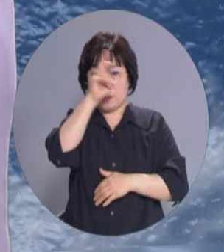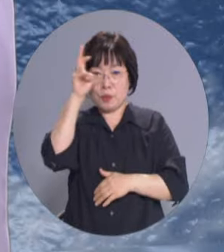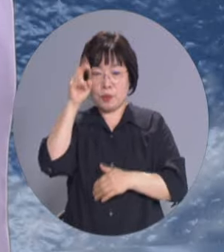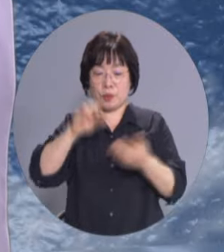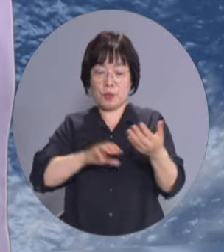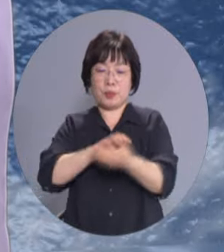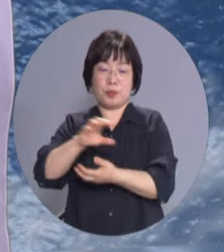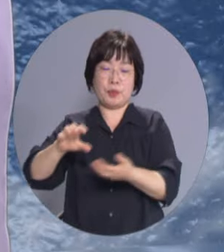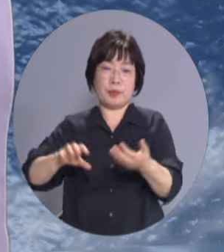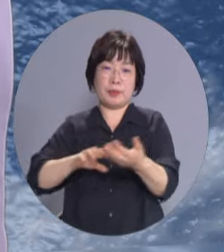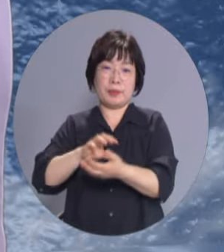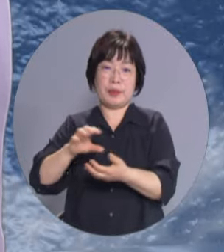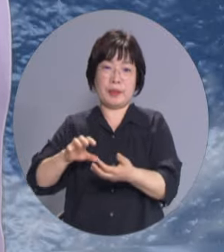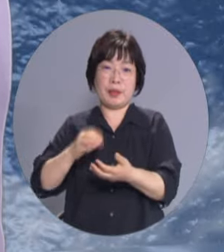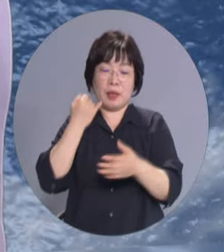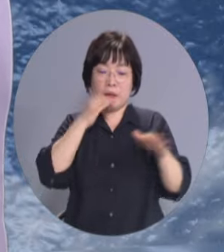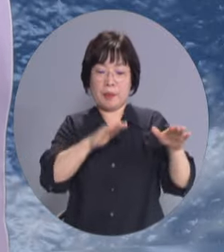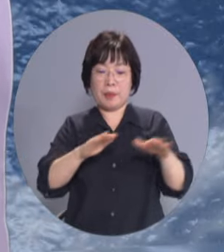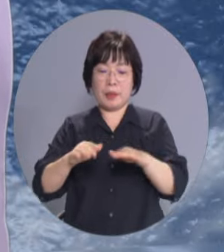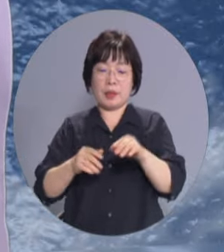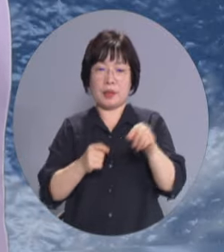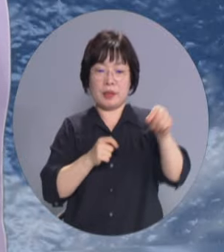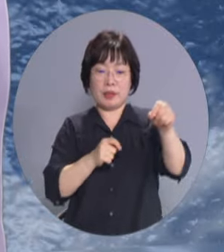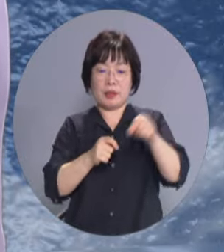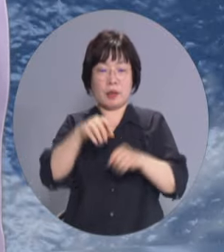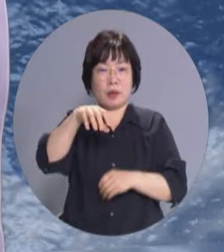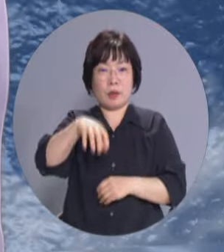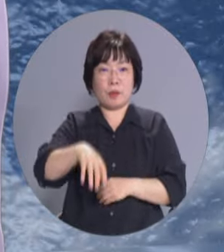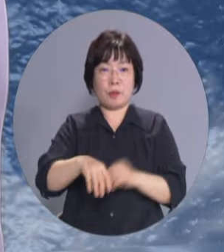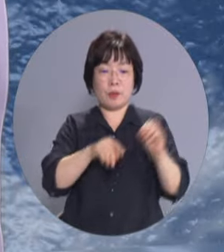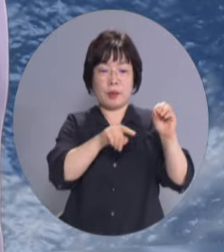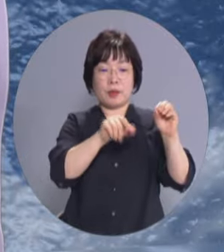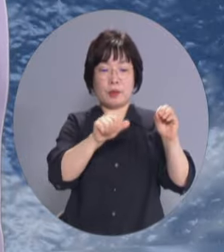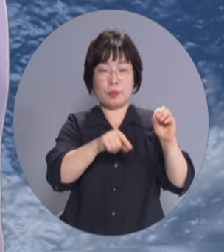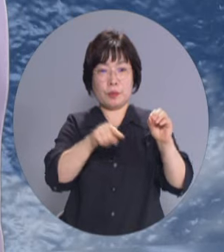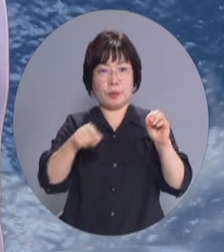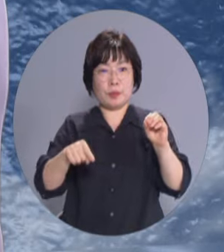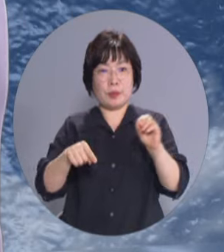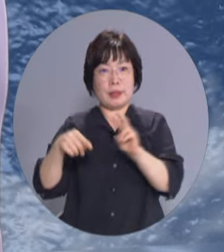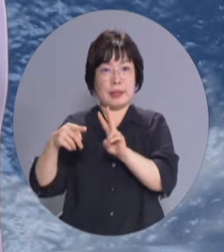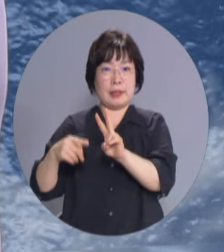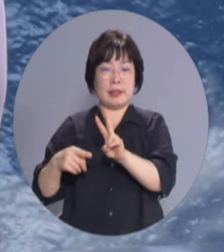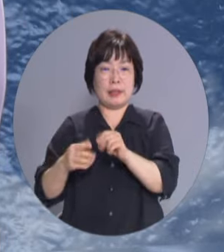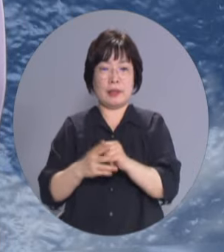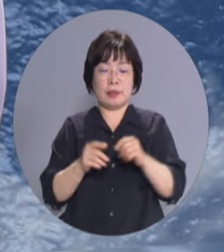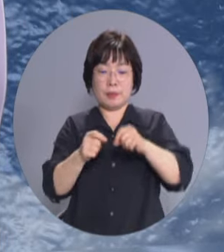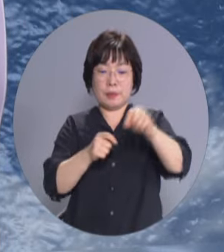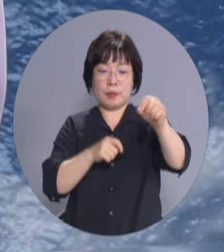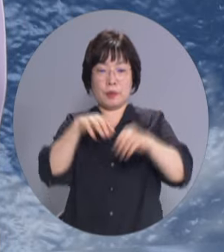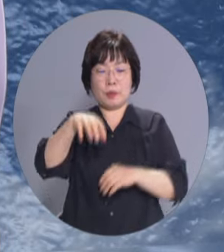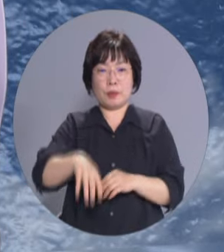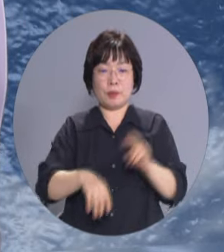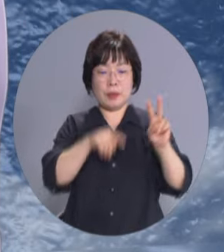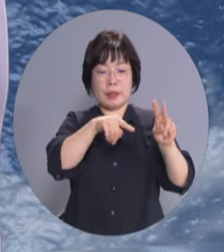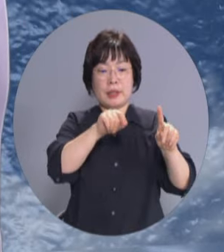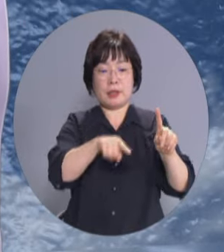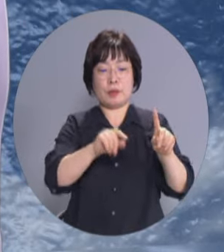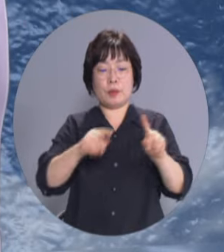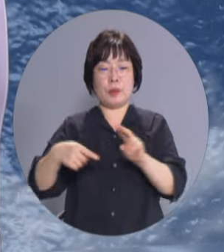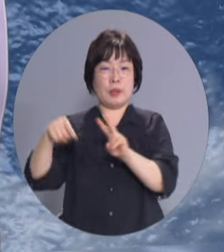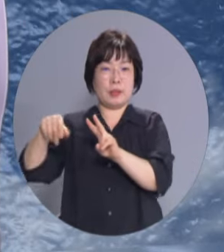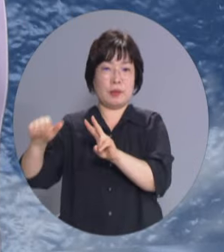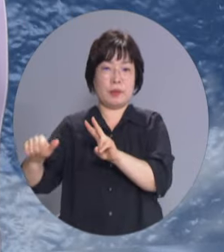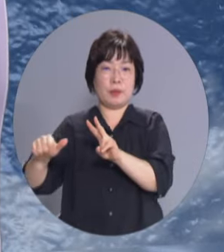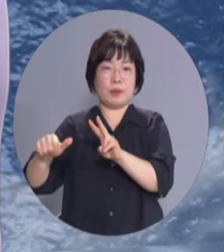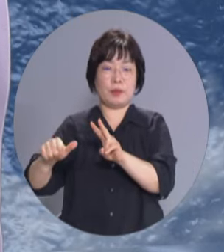흐린날이 이어지겠습니다 바다의 물결은 남해부 앞바다에서 0.5에서 2m 먼 바다에서는 1.5에서 최고